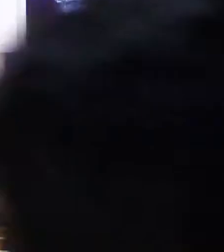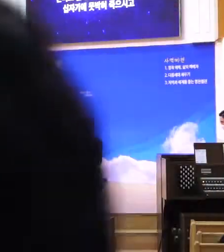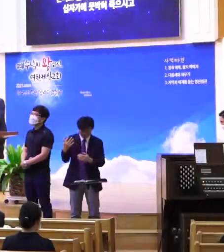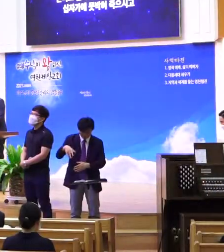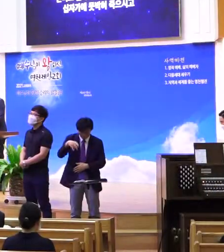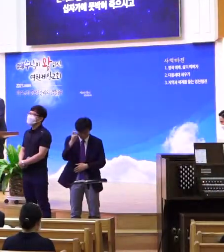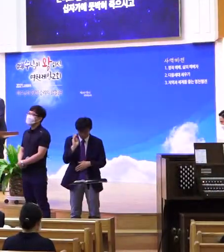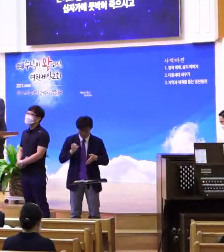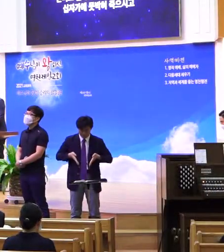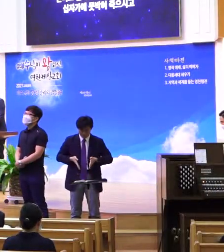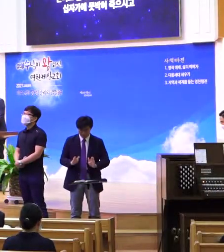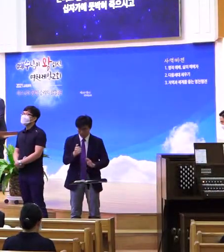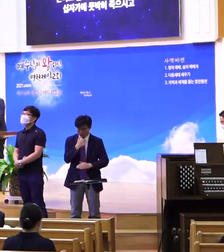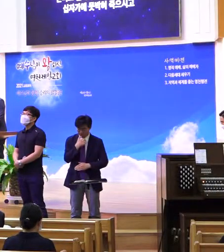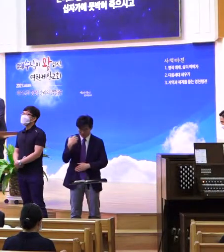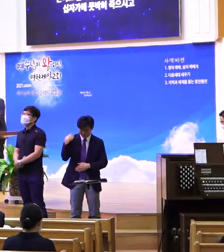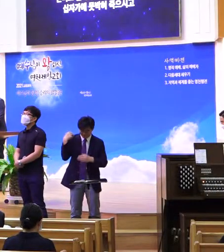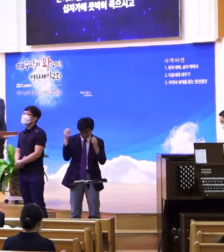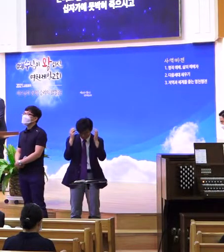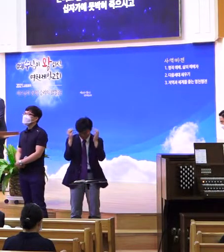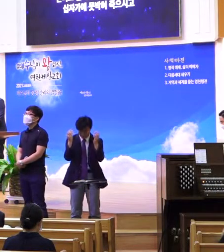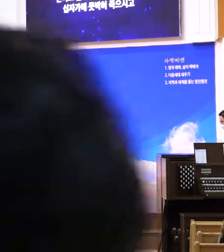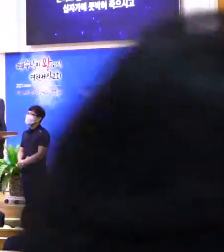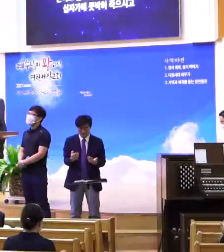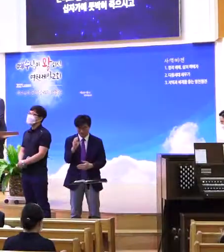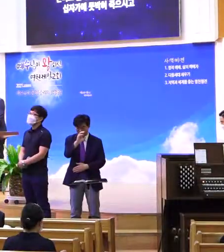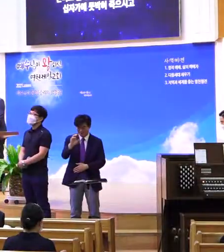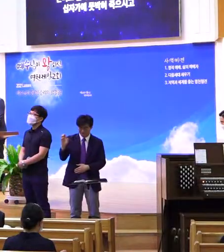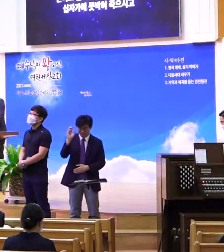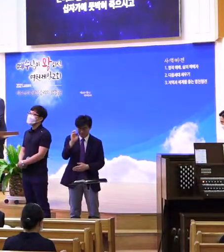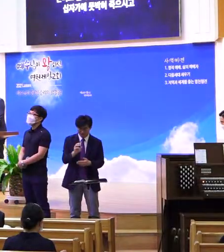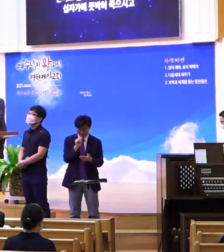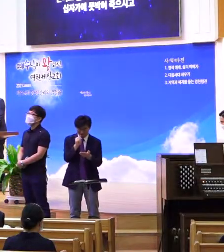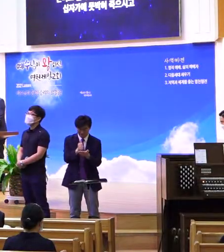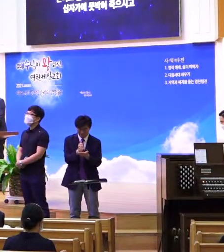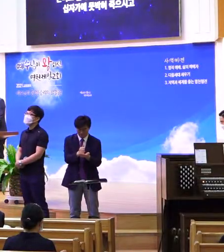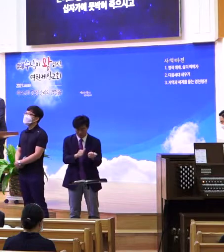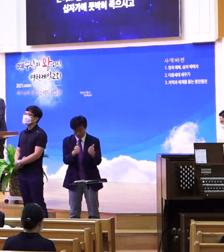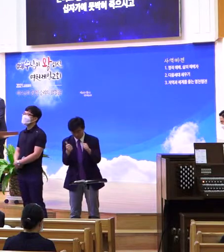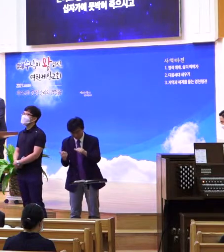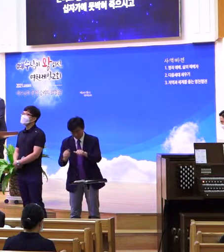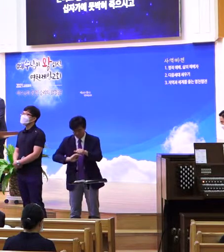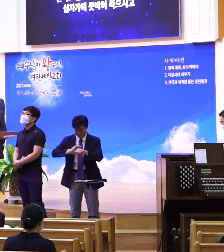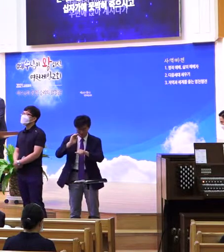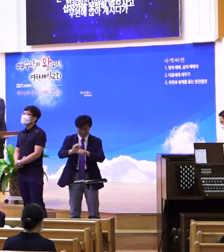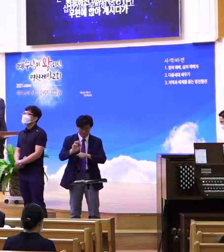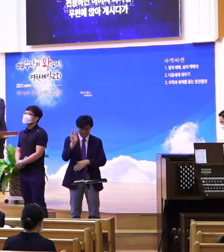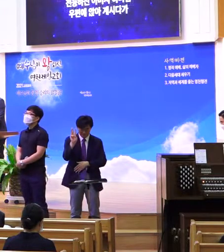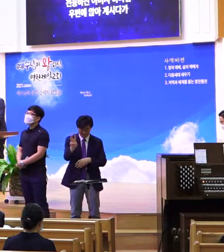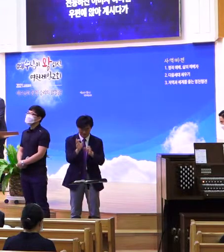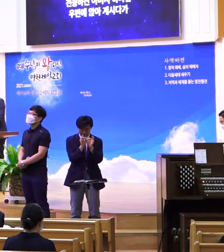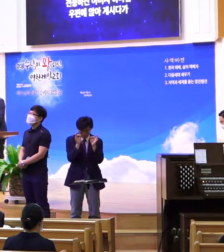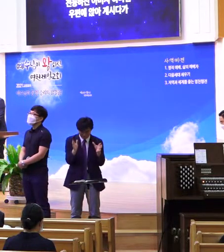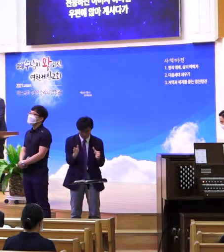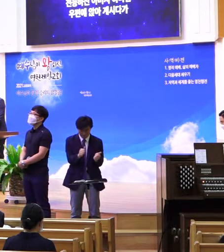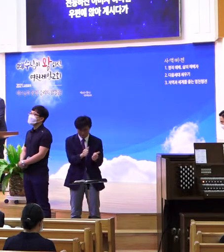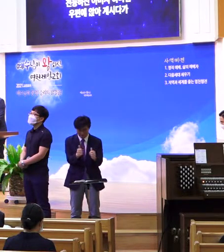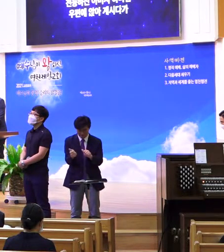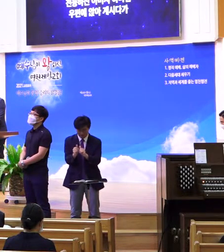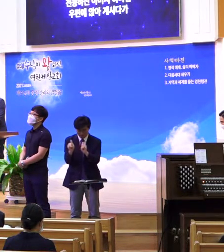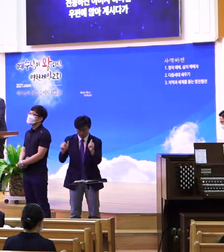마리아에게서 나시고 본디오 빌라도에게 고난을 받아 십자가에 못 박혀 죽으시고 장사된 지